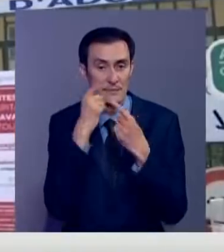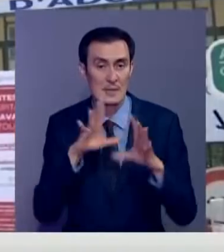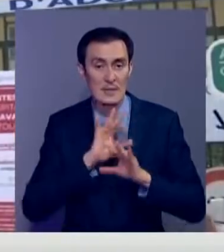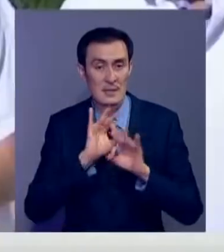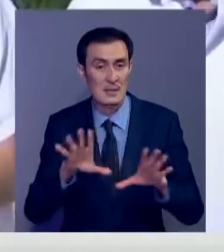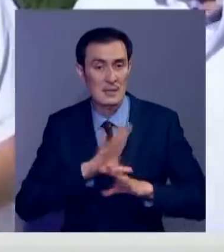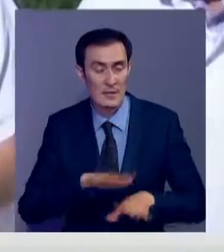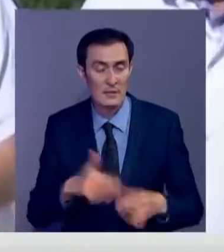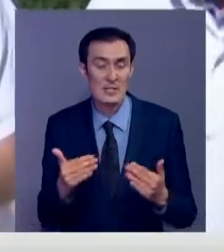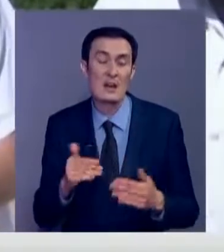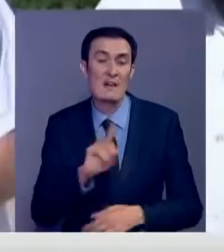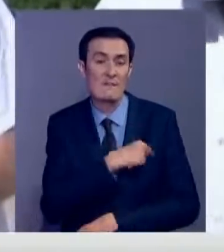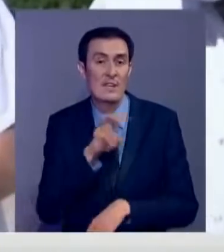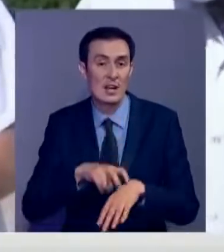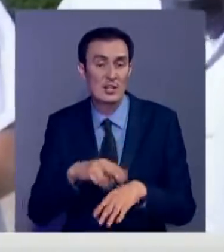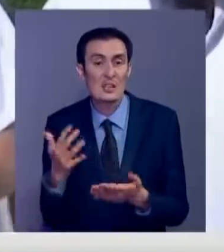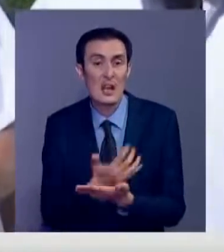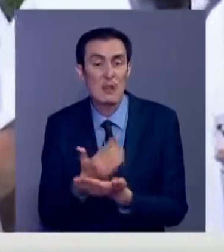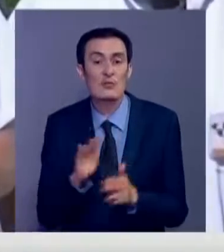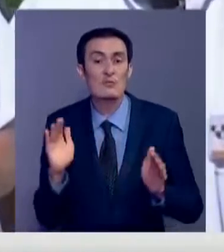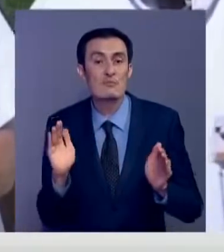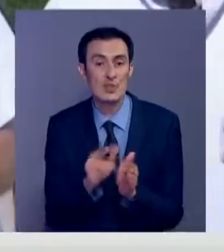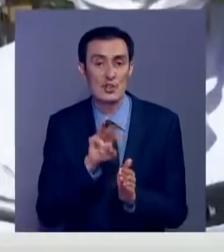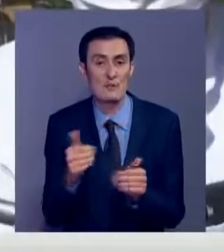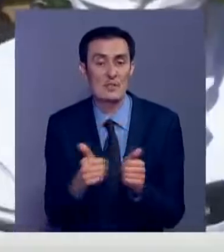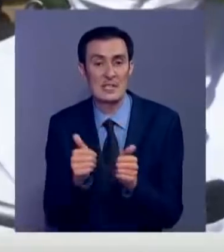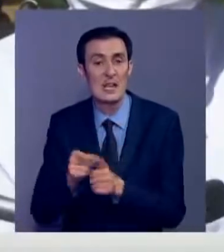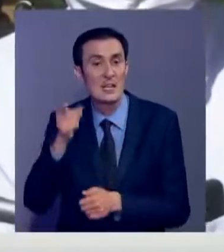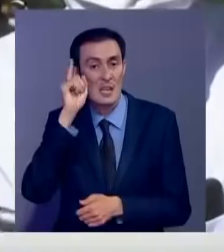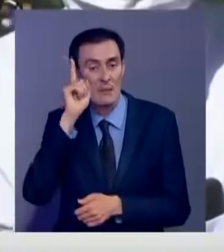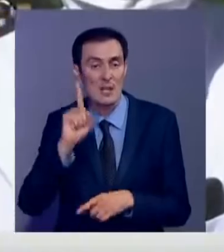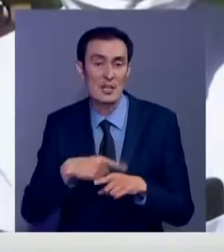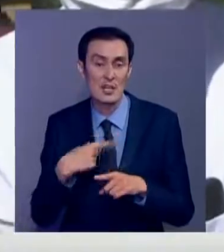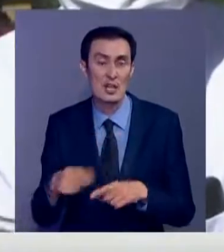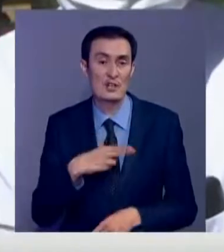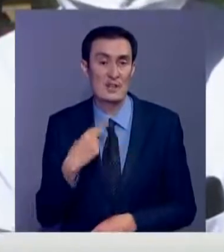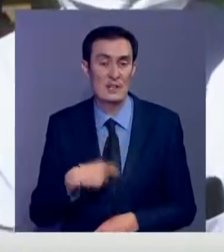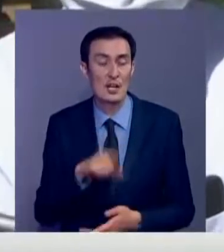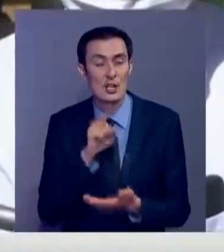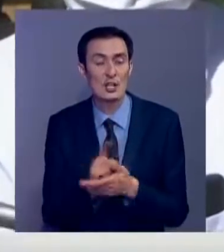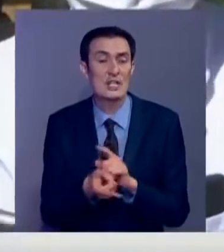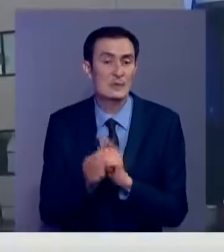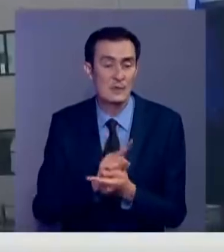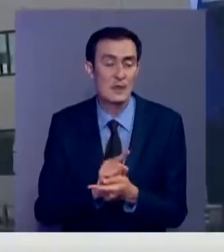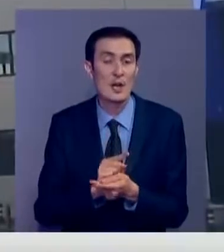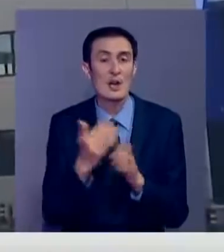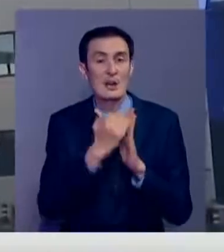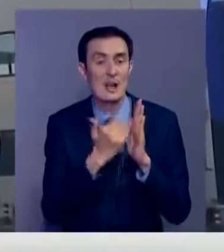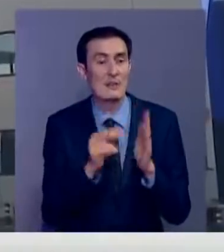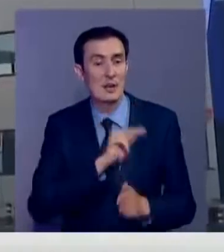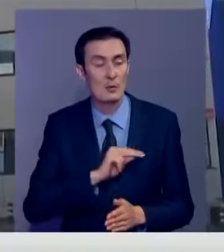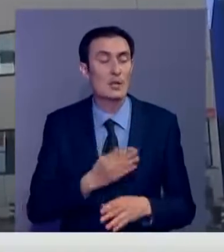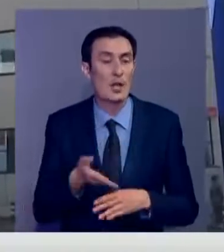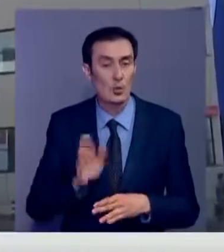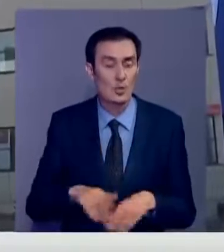врачи и медсестры этой страны зарабатывают меньше, чем их коллеги в соседней Германии и Швейцарии. Изменения должны коснуться и рабочих графиков, и